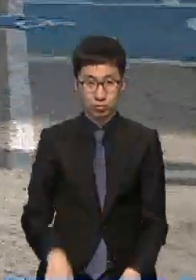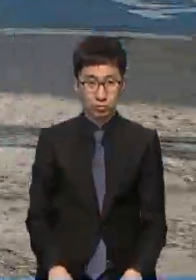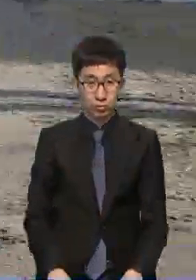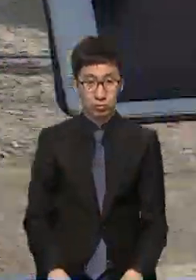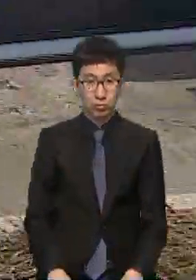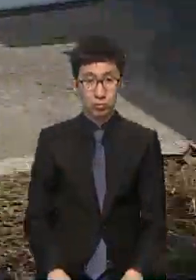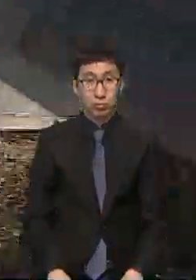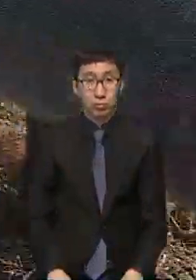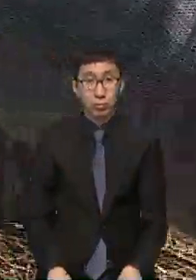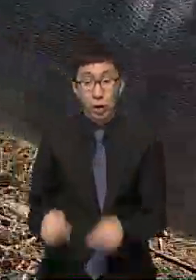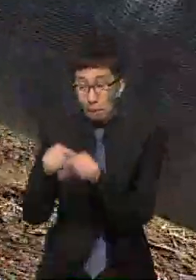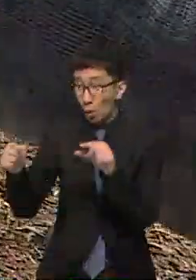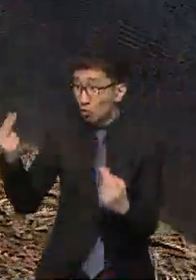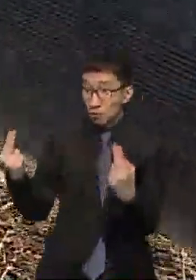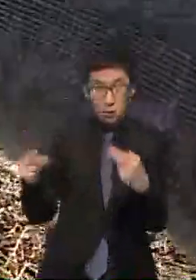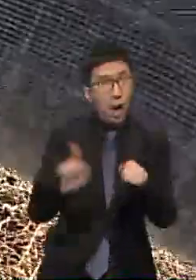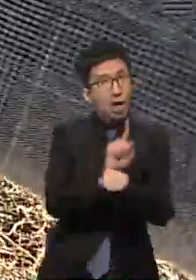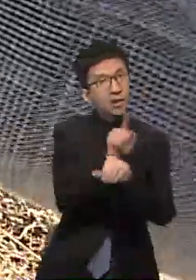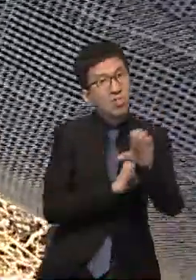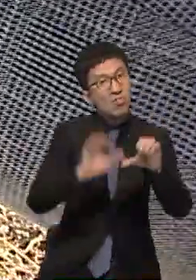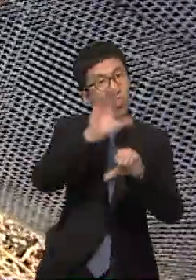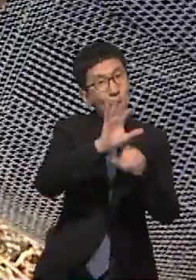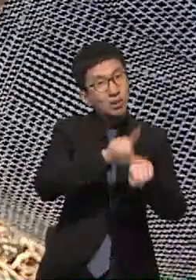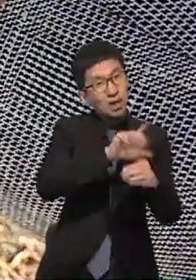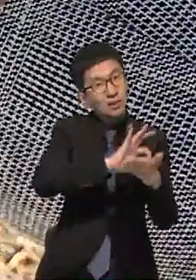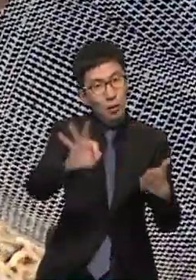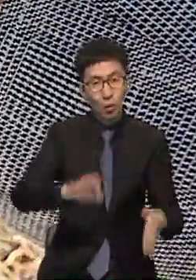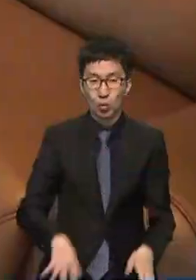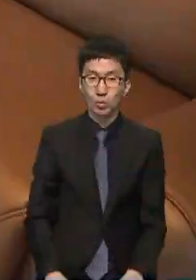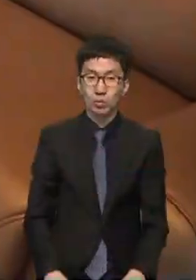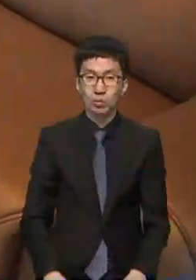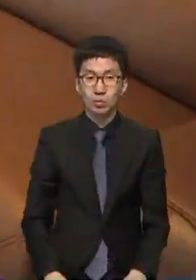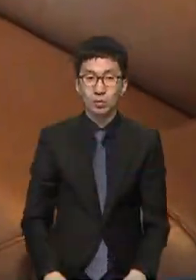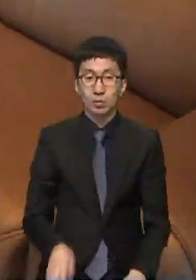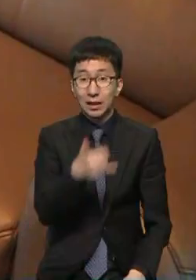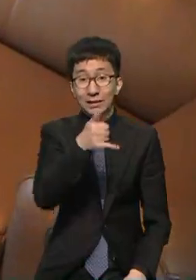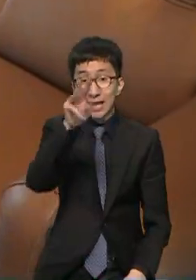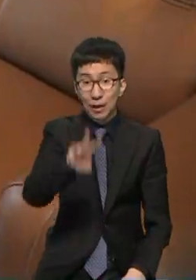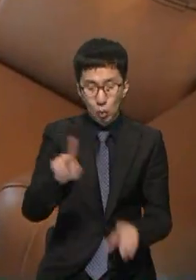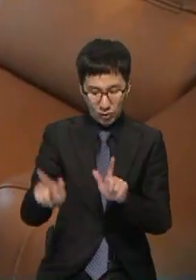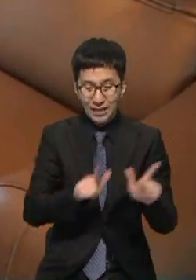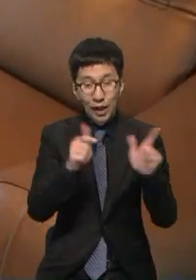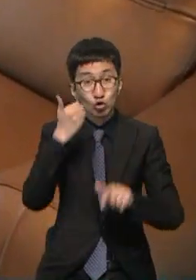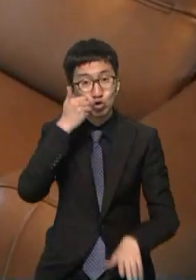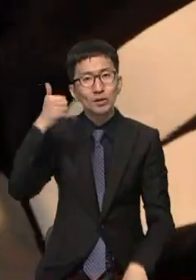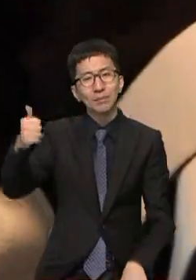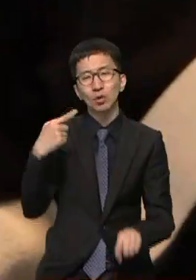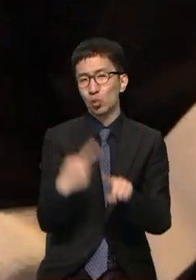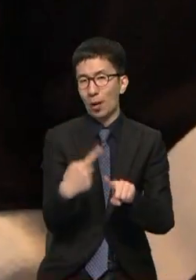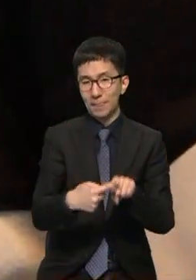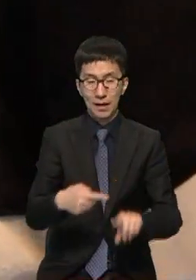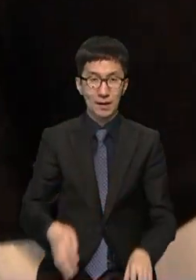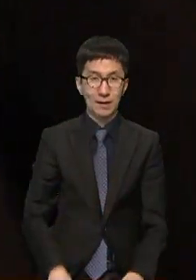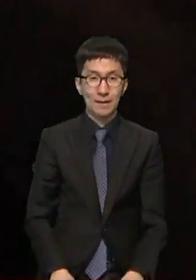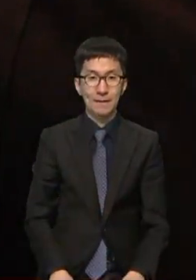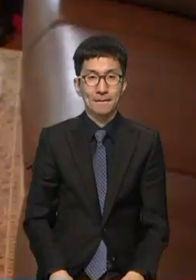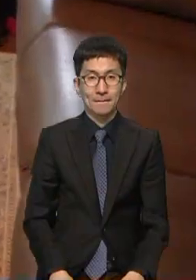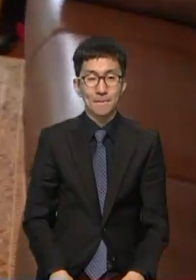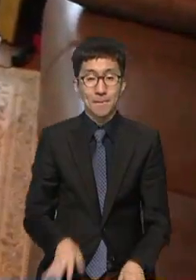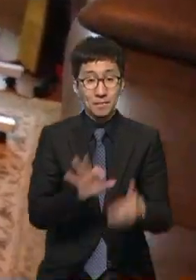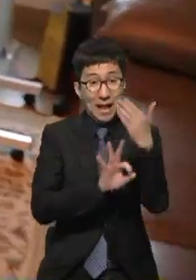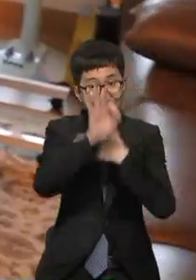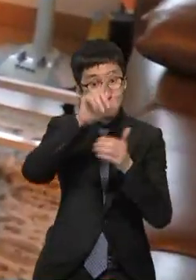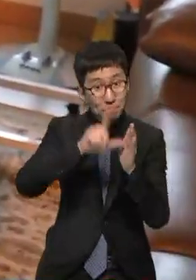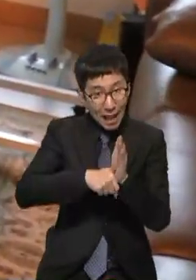지역 평균보다 1시간 이상 더 걸렸습니다. 세종시의 상준 씨도 사정은 비슷합니다. 아침